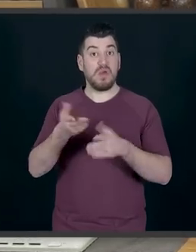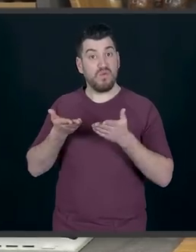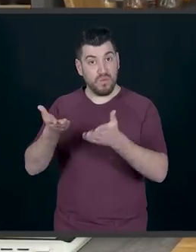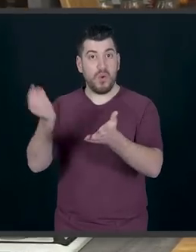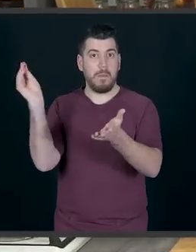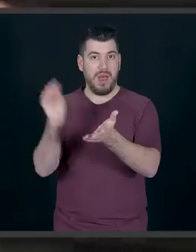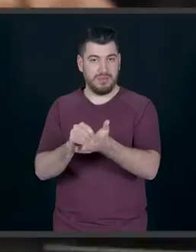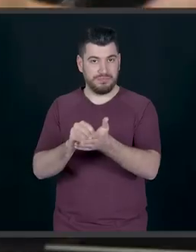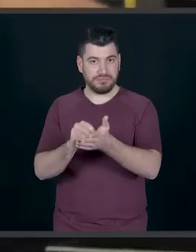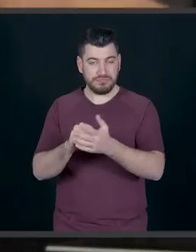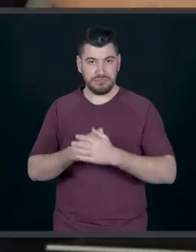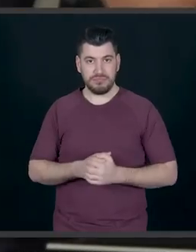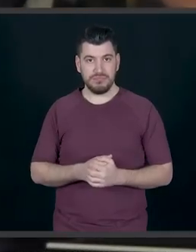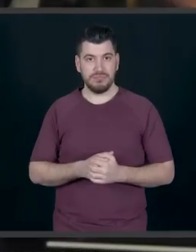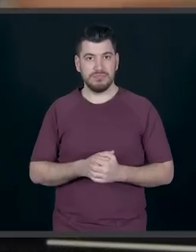ξανά.